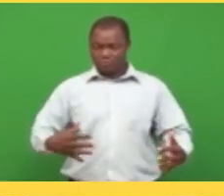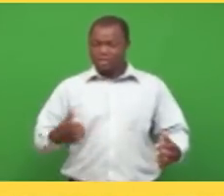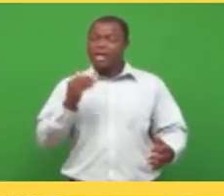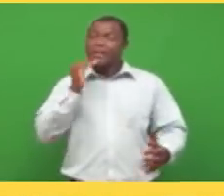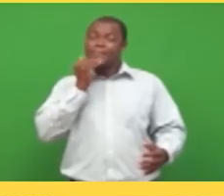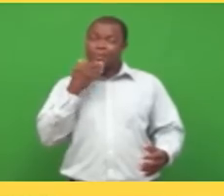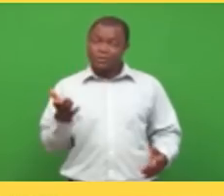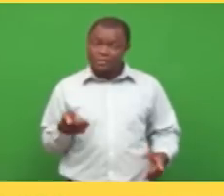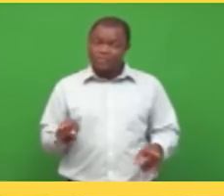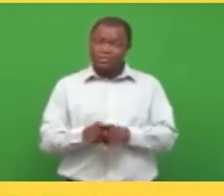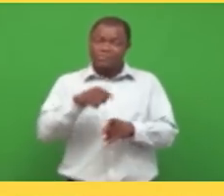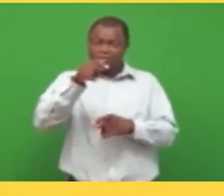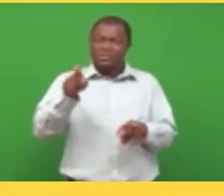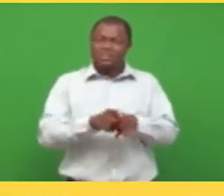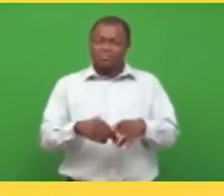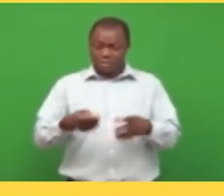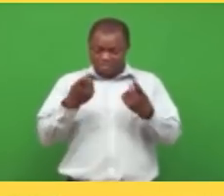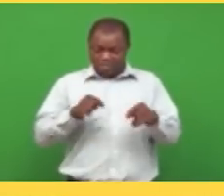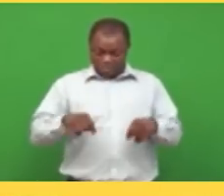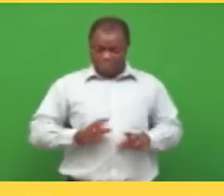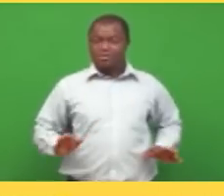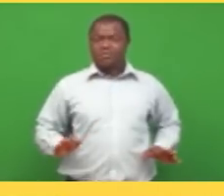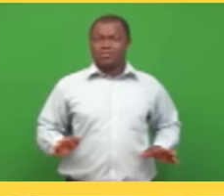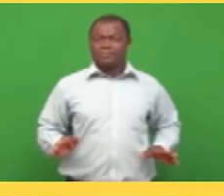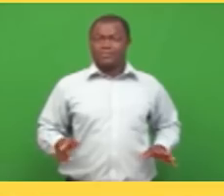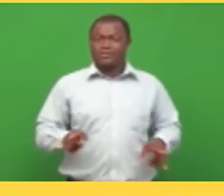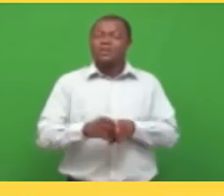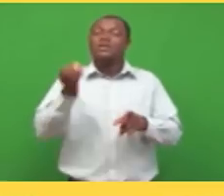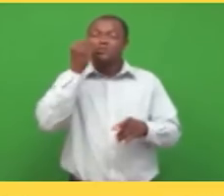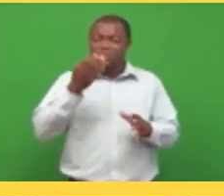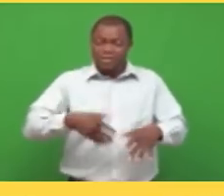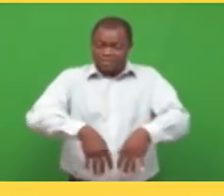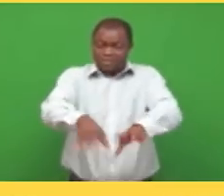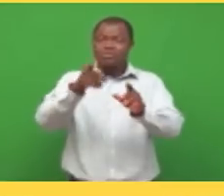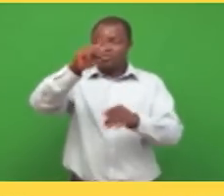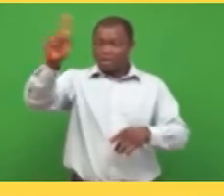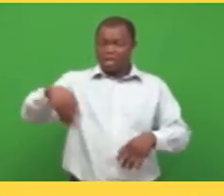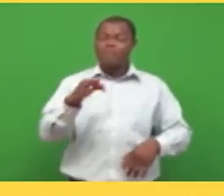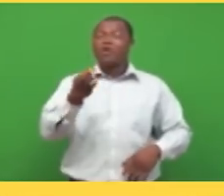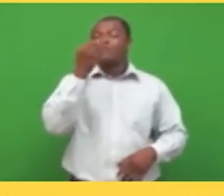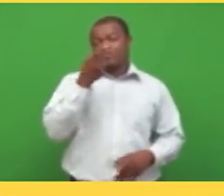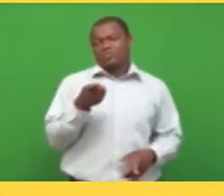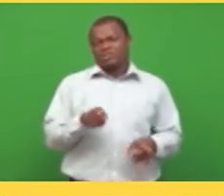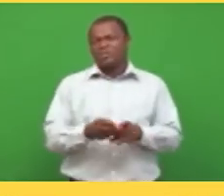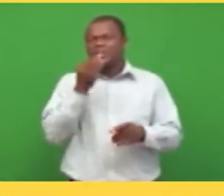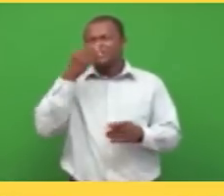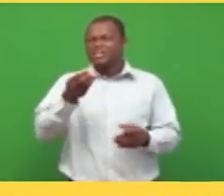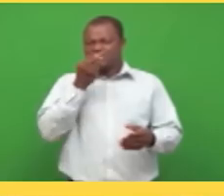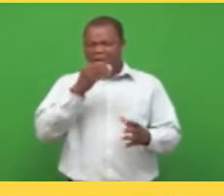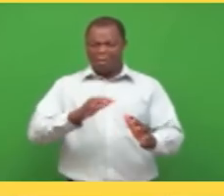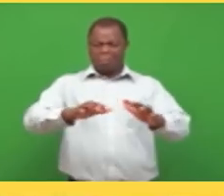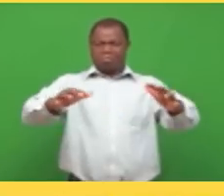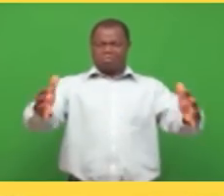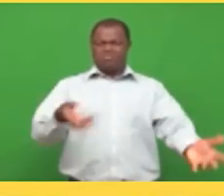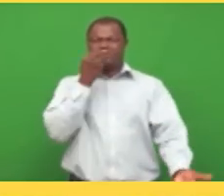kuti panapa hapasiripo pekuzororera muchiguta saka idyai ndo zvamavinga nekuti munhu hapiwe dishi rese